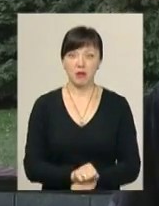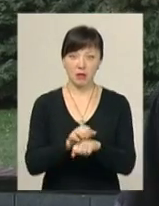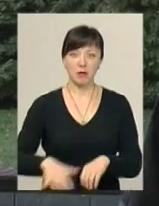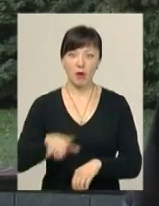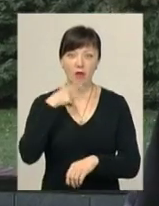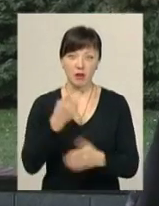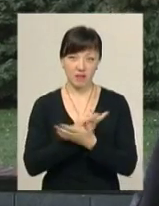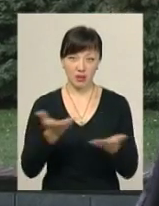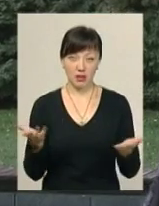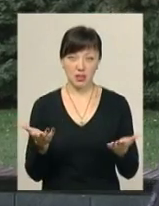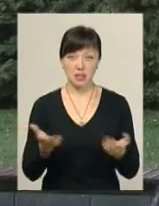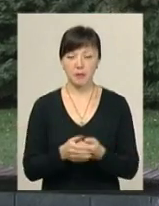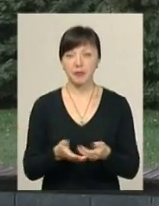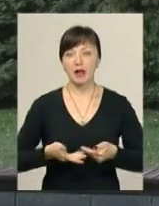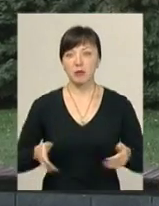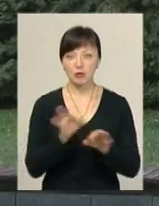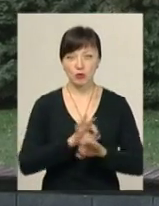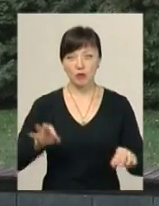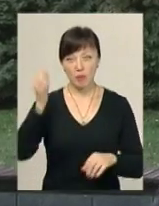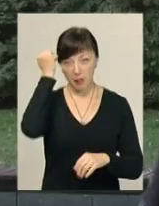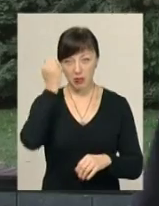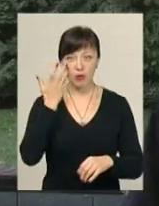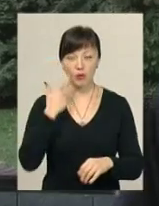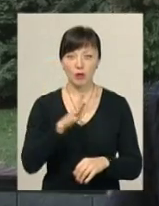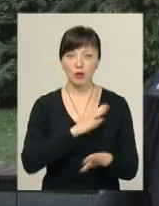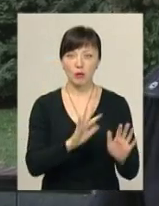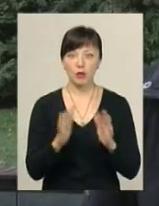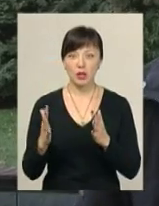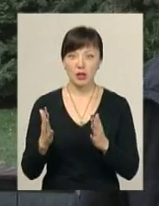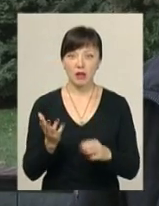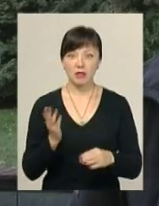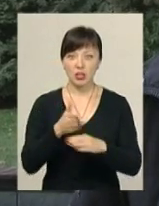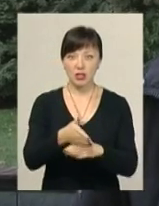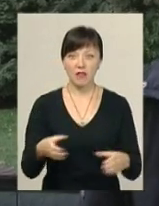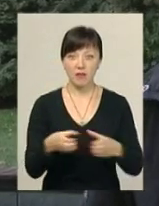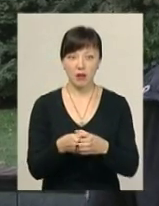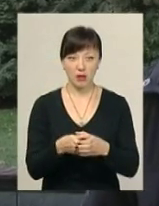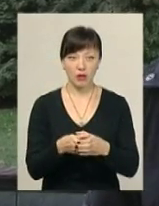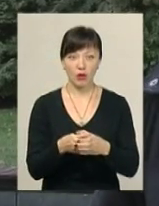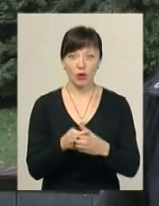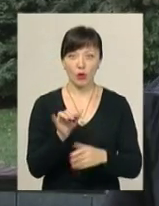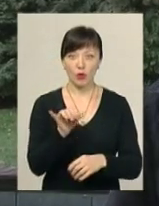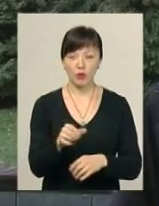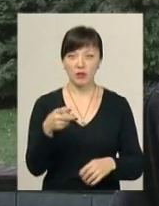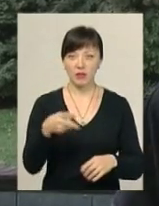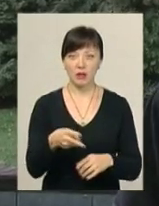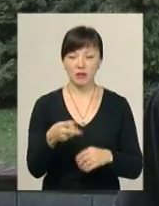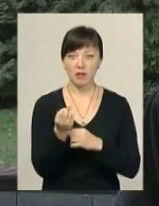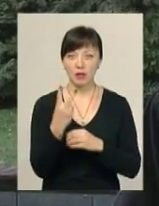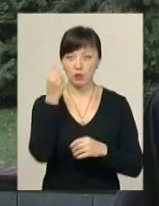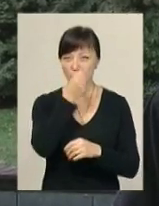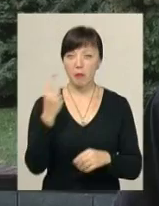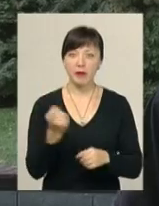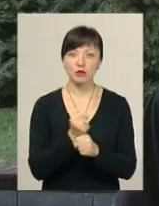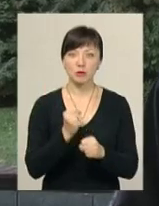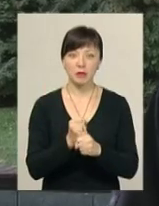говорили за відкритість. Ми чудово пам'ятаємо, коли події зайшла фракція Верховної Ради у 2012 році, перше, що зробили,